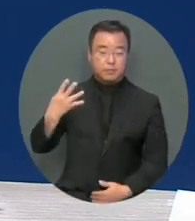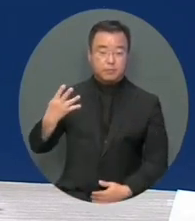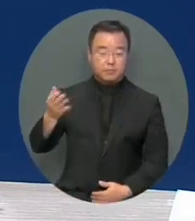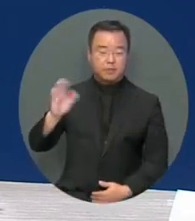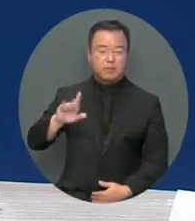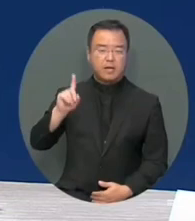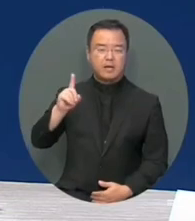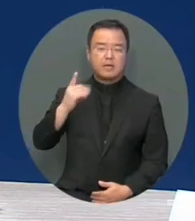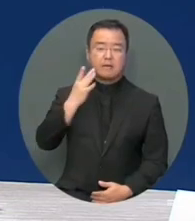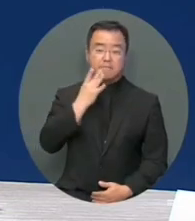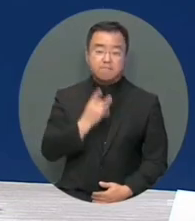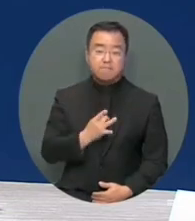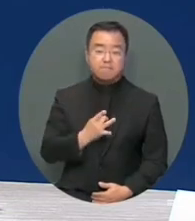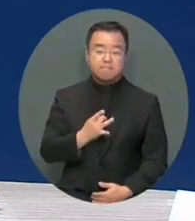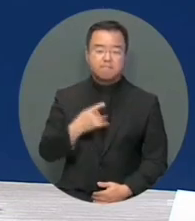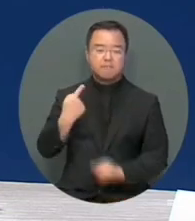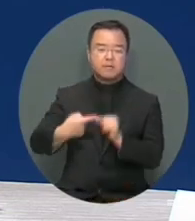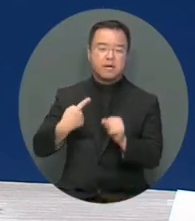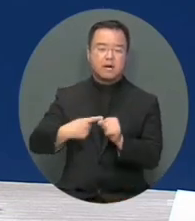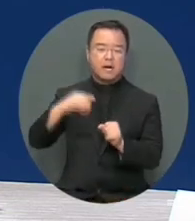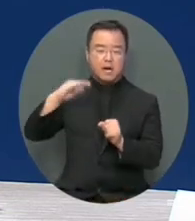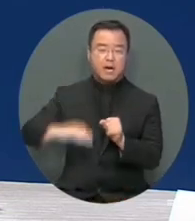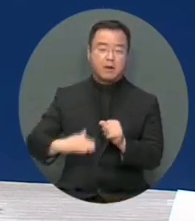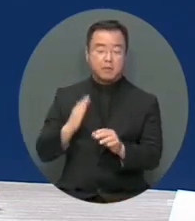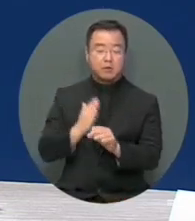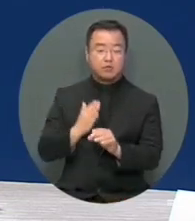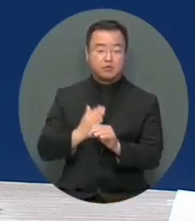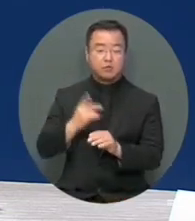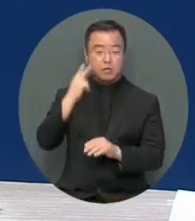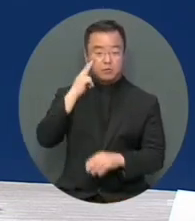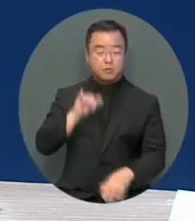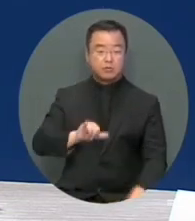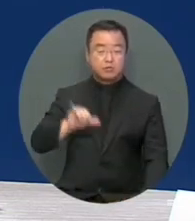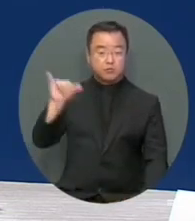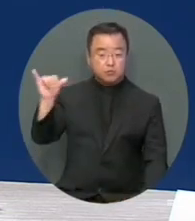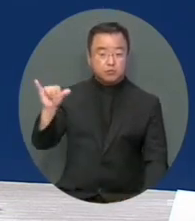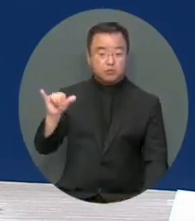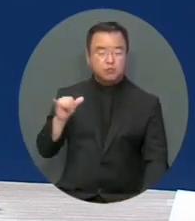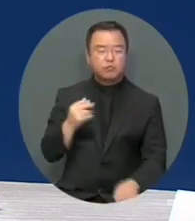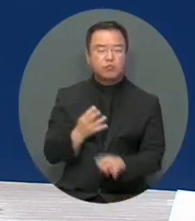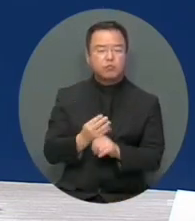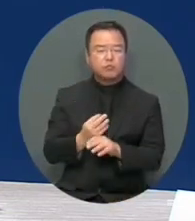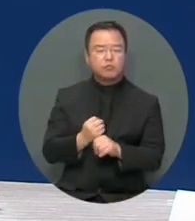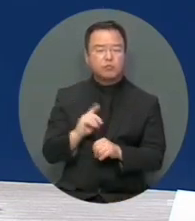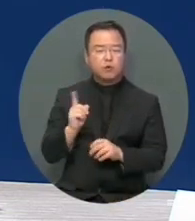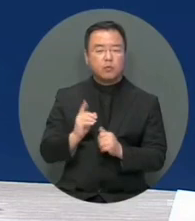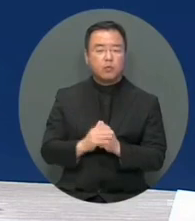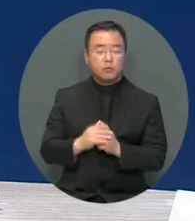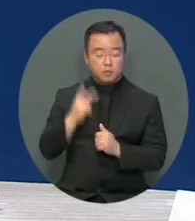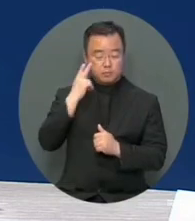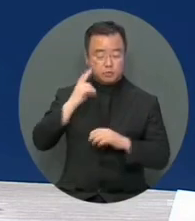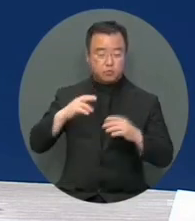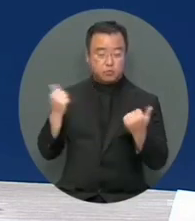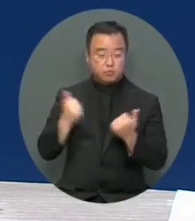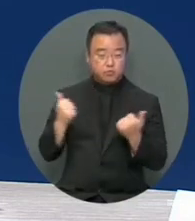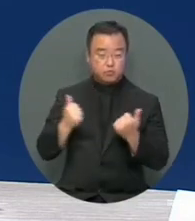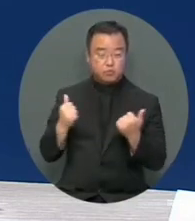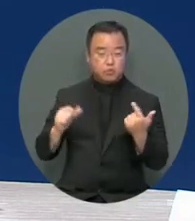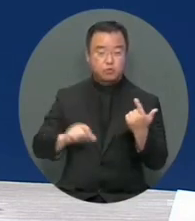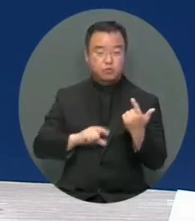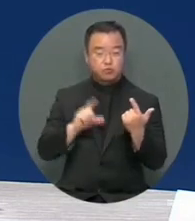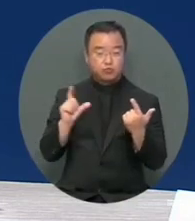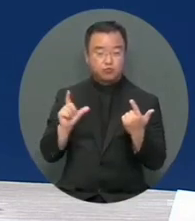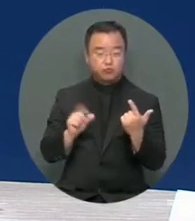빠뜨렸어요. 하반기에 이제 미국 의회를 방문하려는 것은 미국 의회는 사실은 6월에